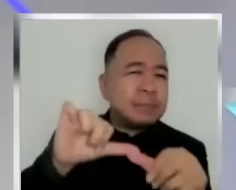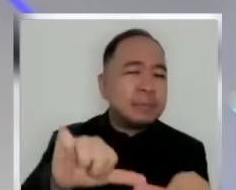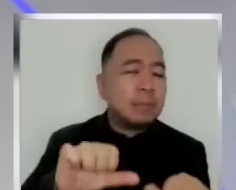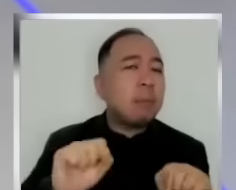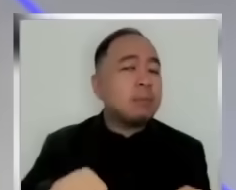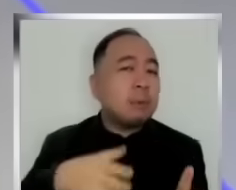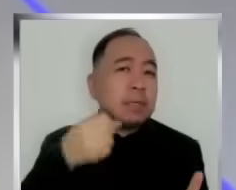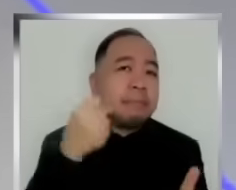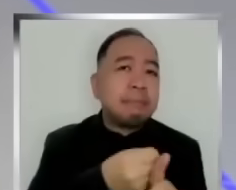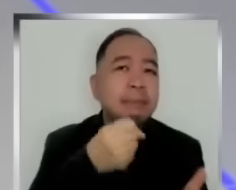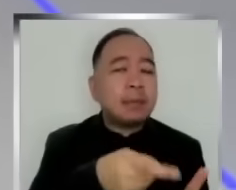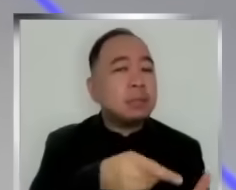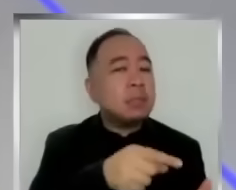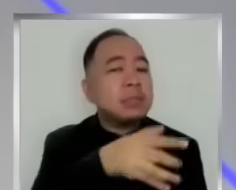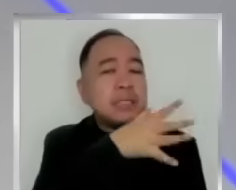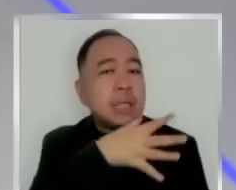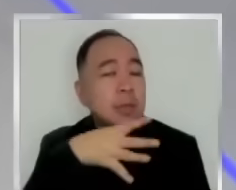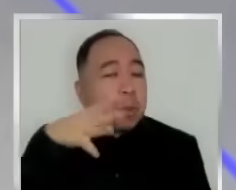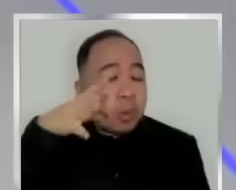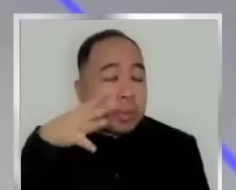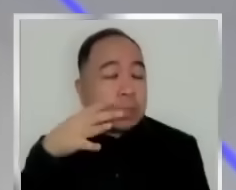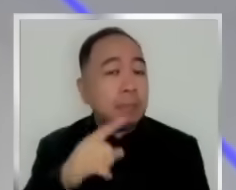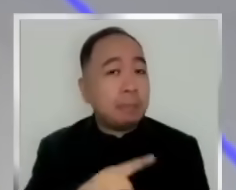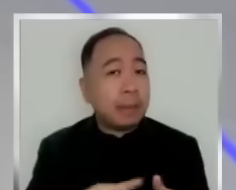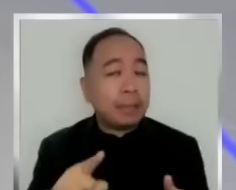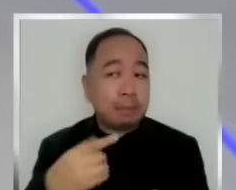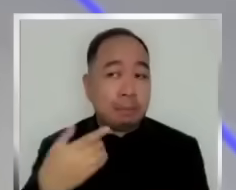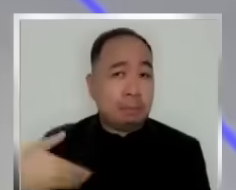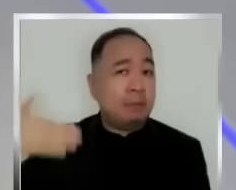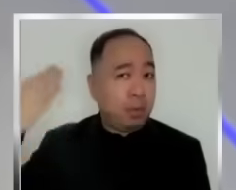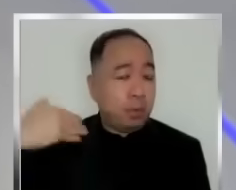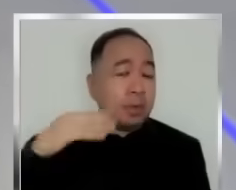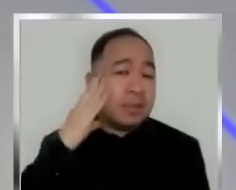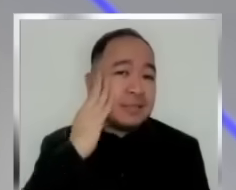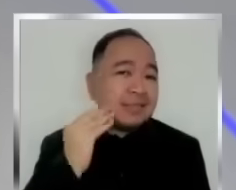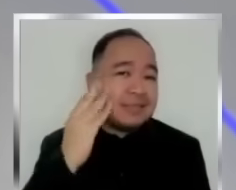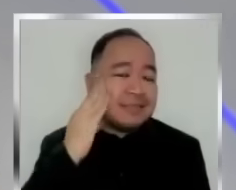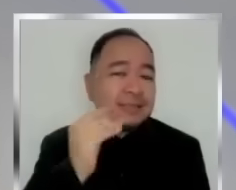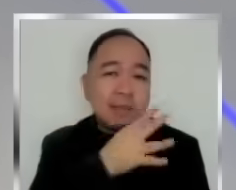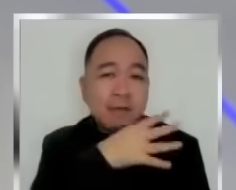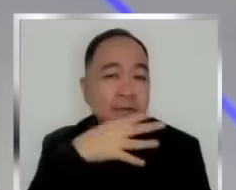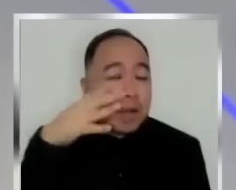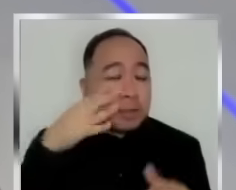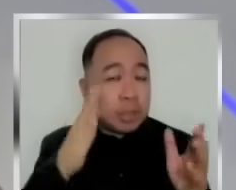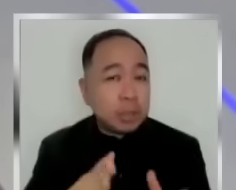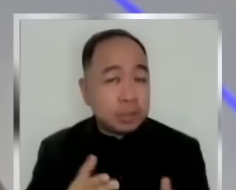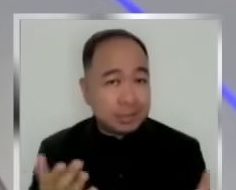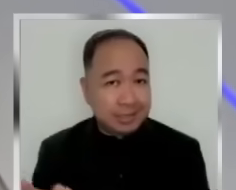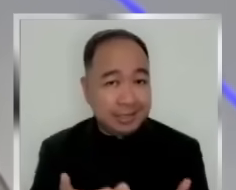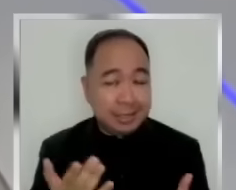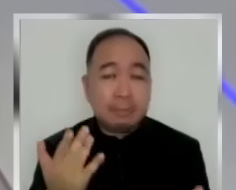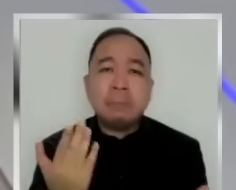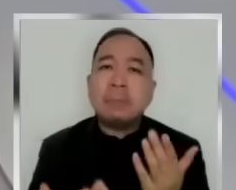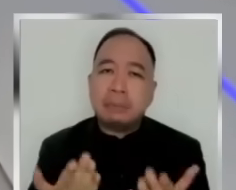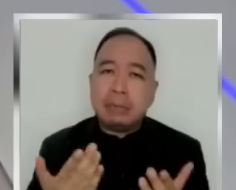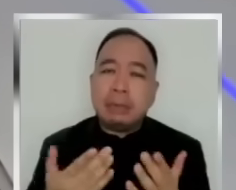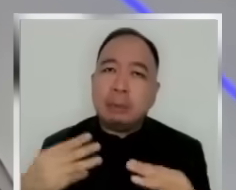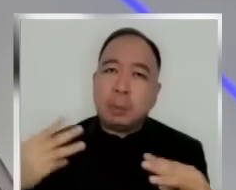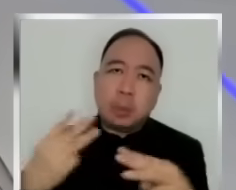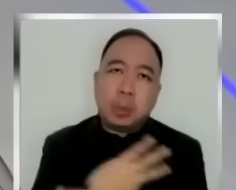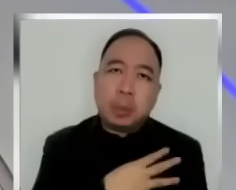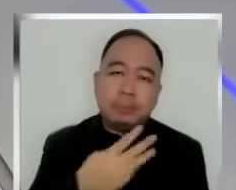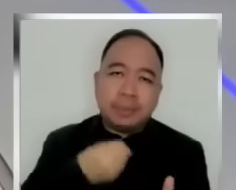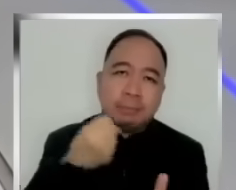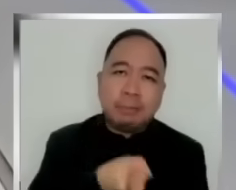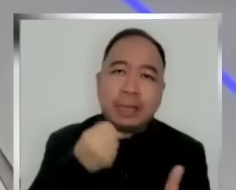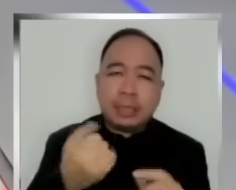agrikultura. Pero ang dati nang kinakaharap na problema ng mga magsasaka, posible pa raw palalain ng nagbabagong klima.